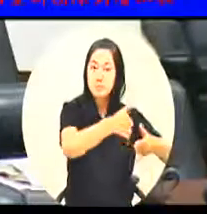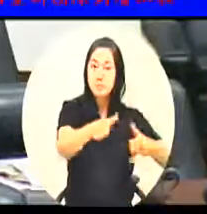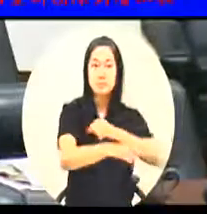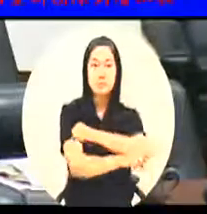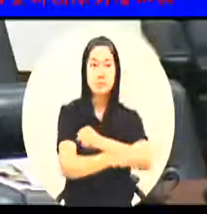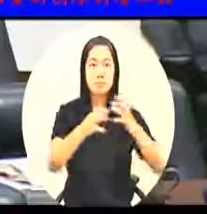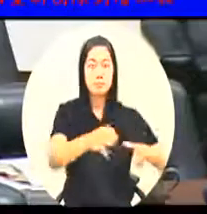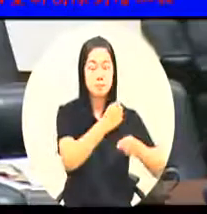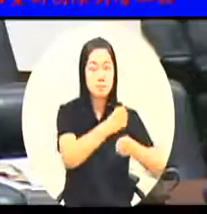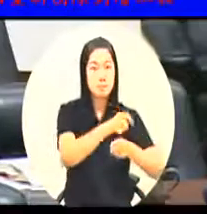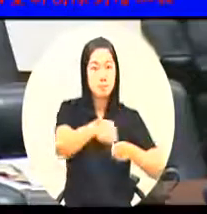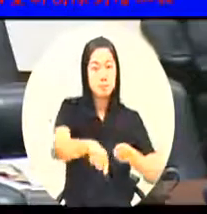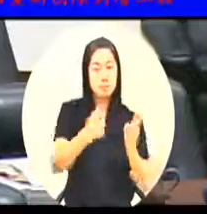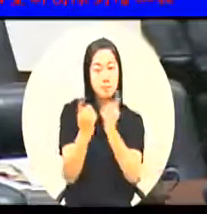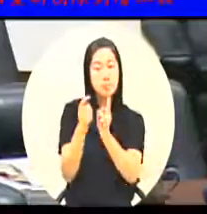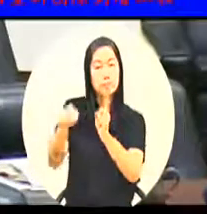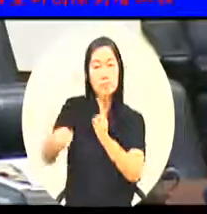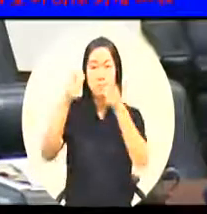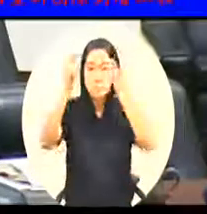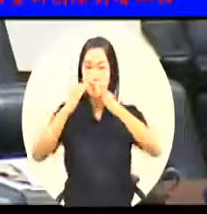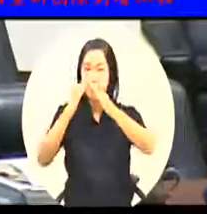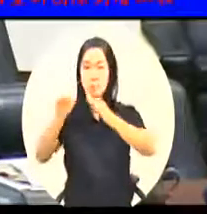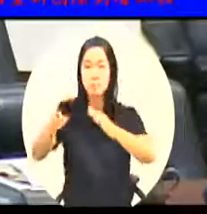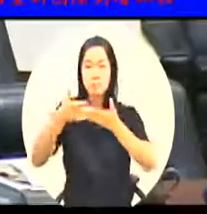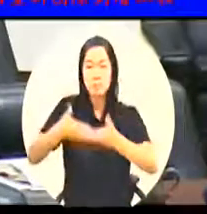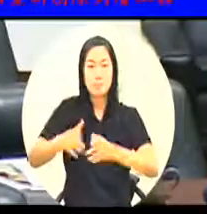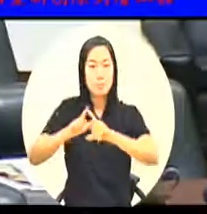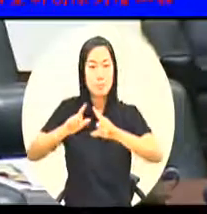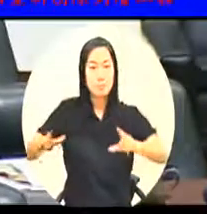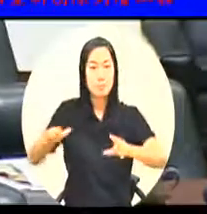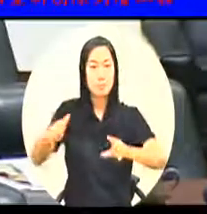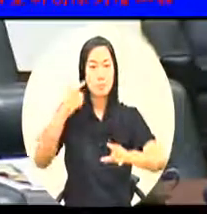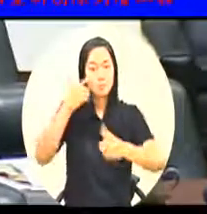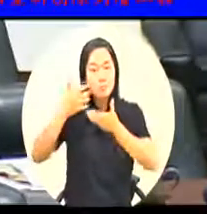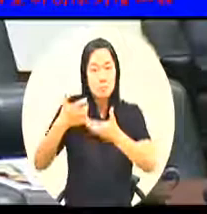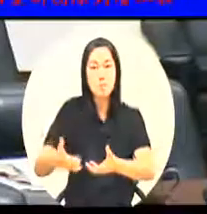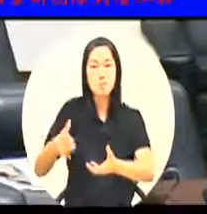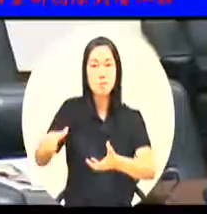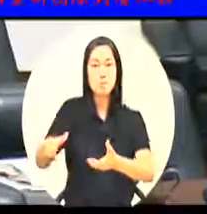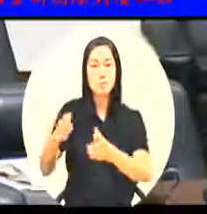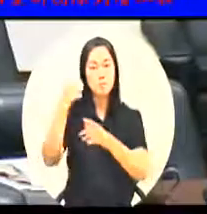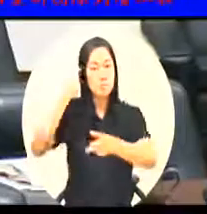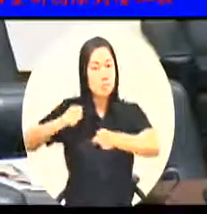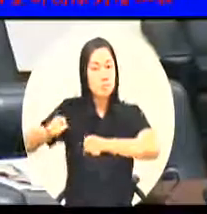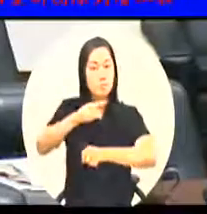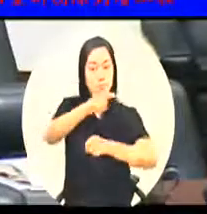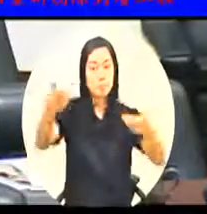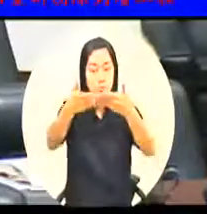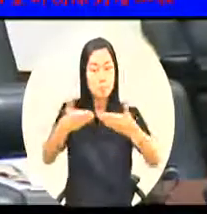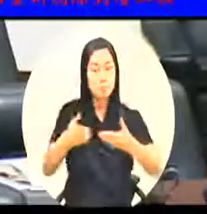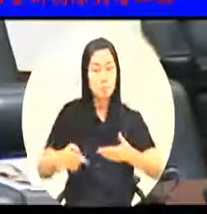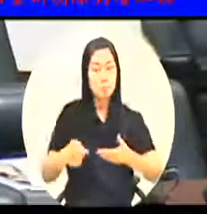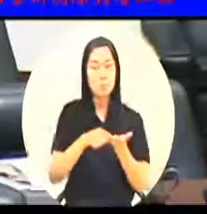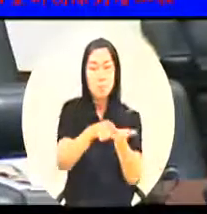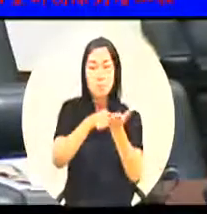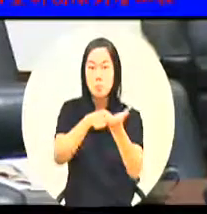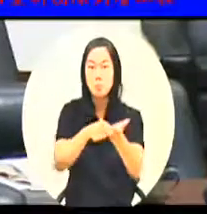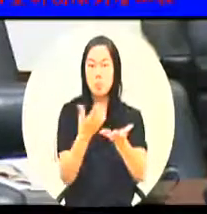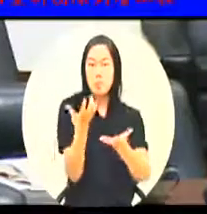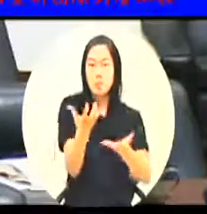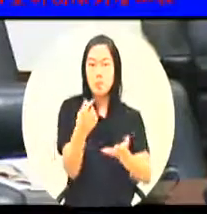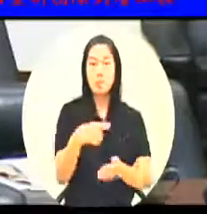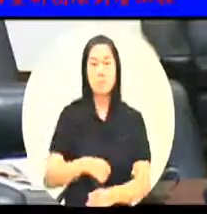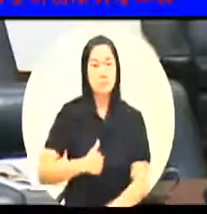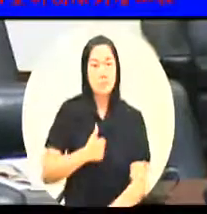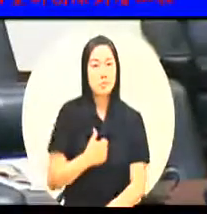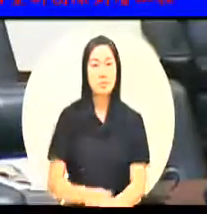设，对照高雄市的叫重大亮点计划，我来对嘞，啊，一个争取了袂少，真欢喜。市